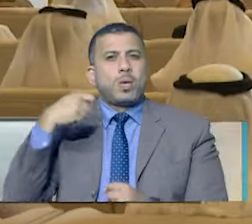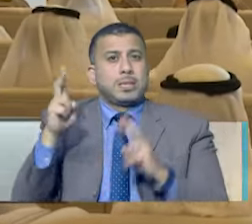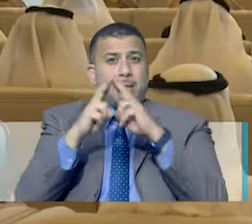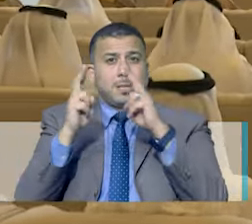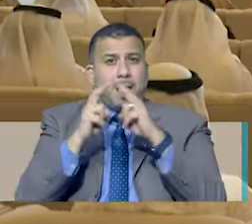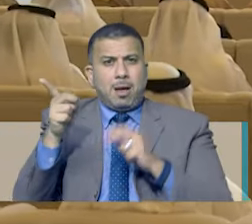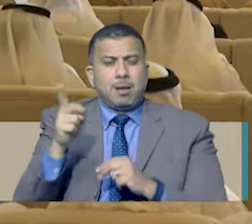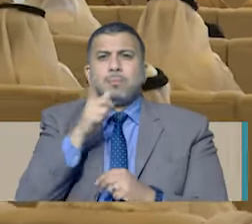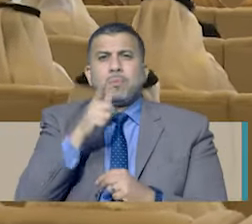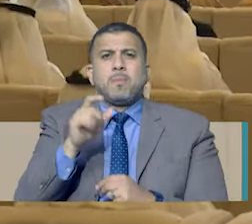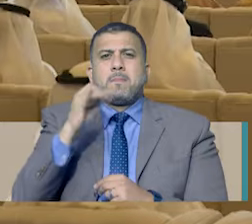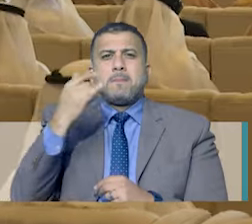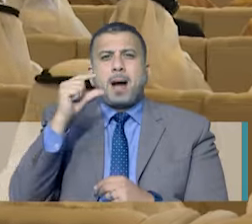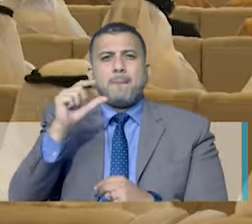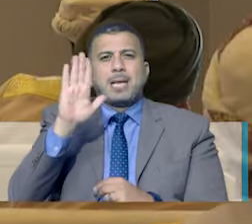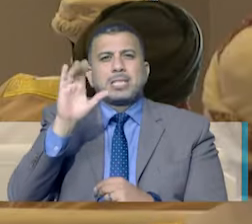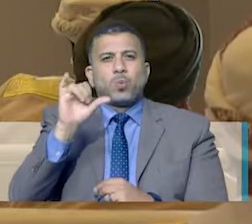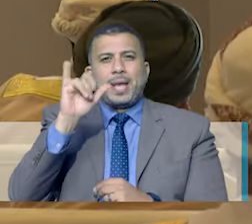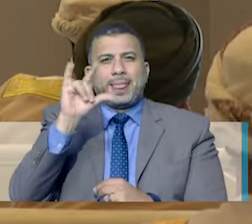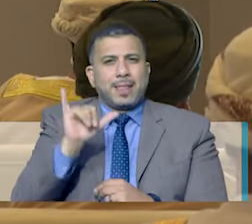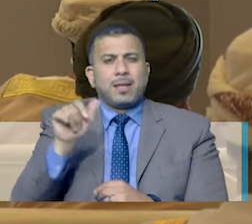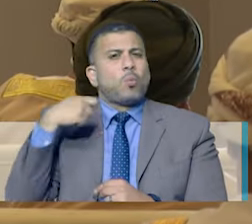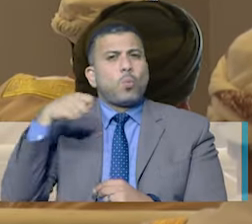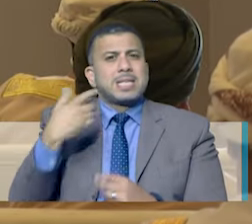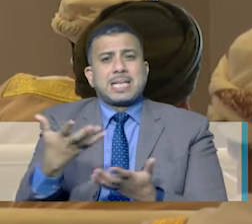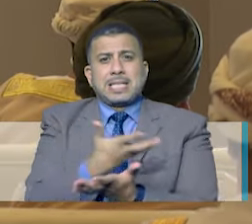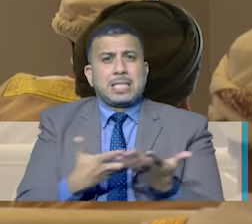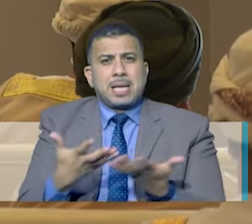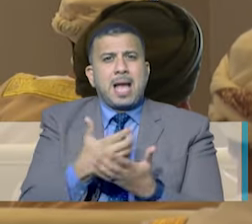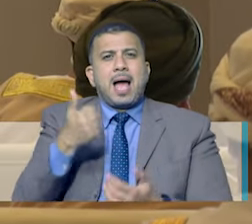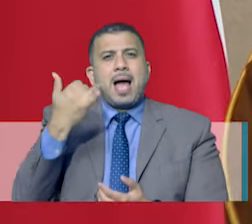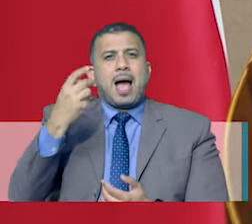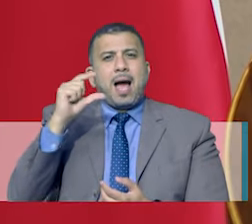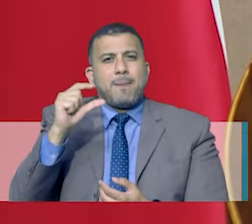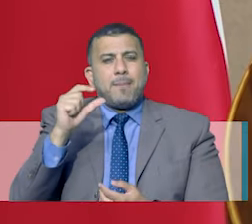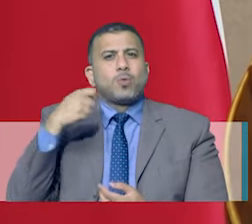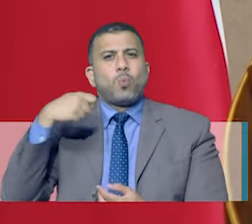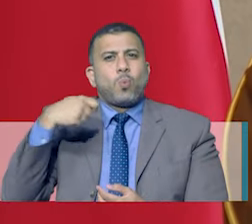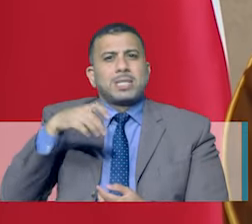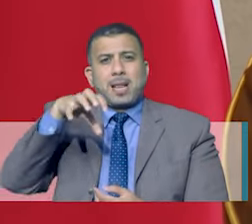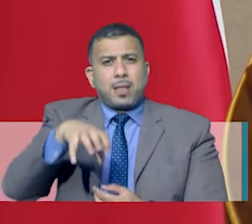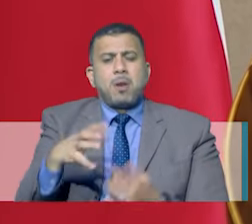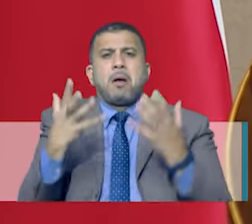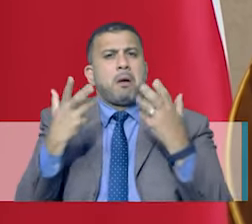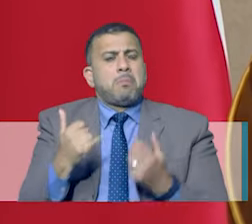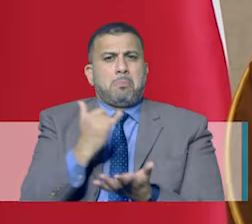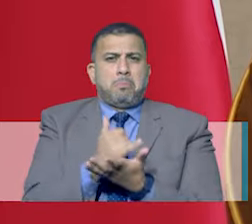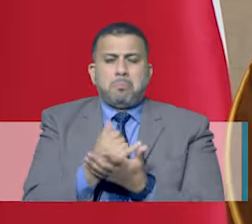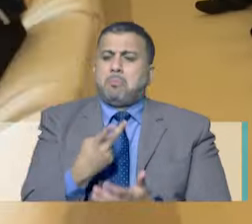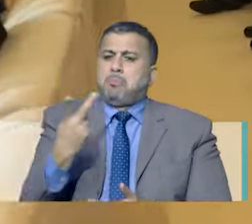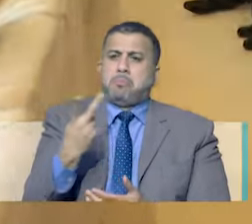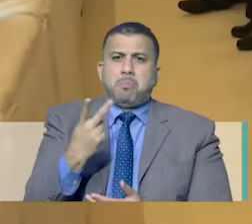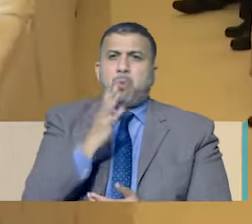التحتيه ومعالي محمد السويدي وزير الاستثمار ومعالي احمد الصايغ وزير الدوله وعدد من المسؤولين من